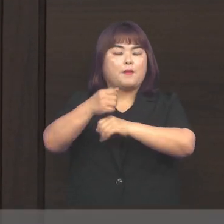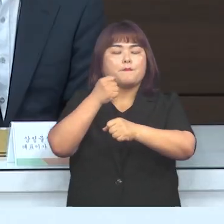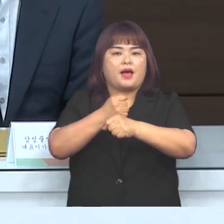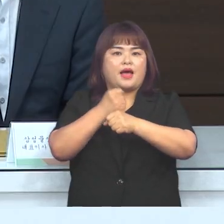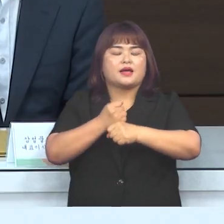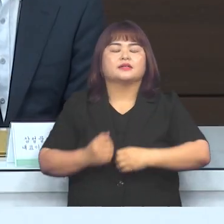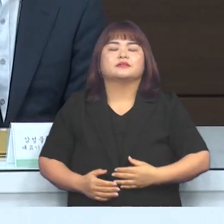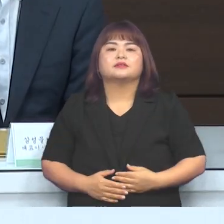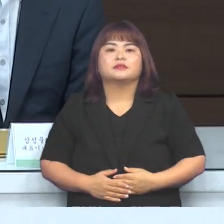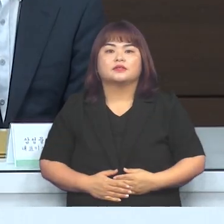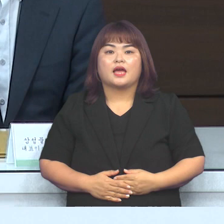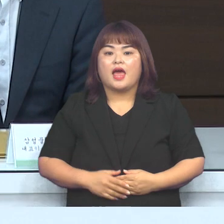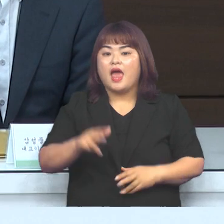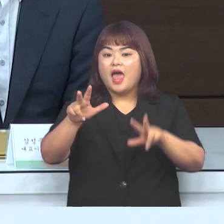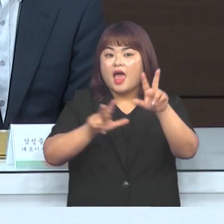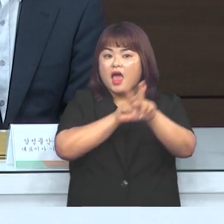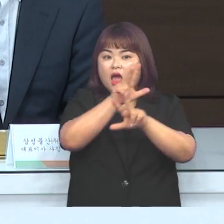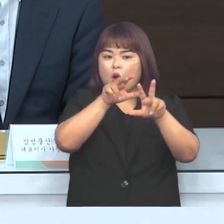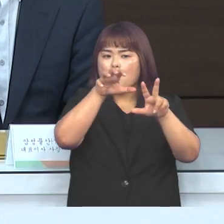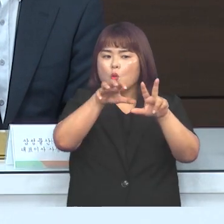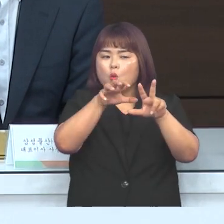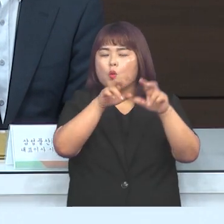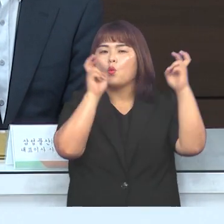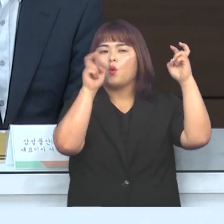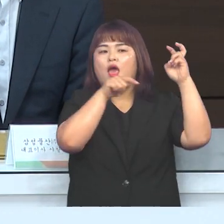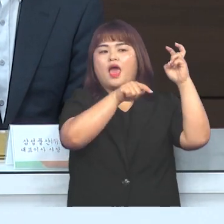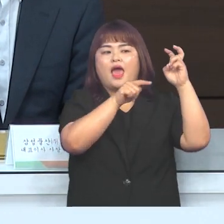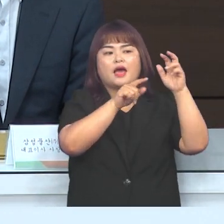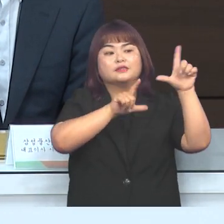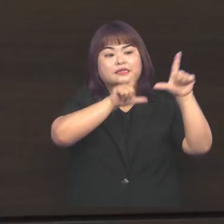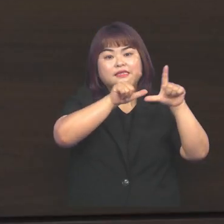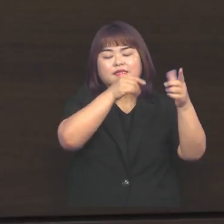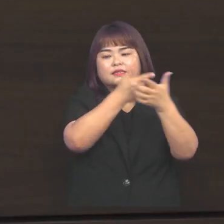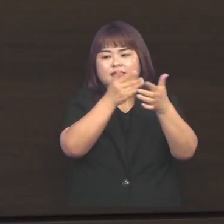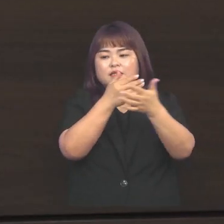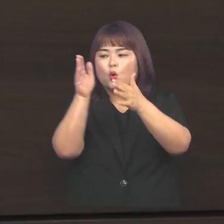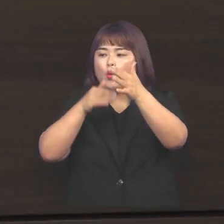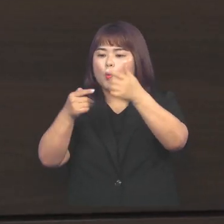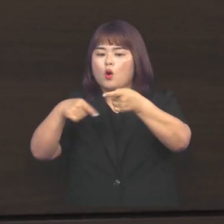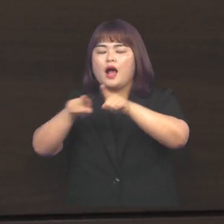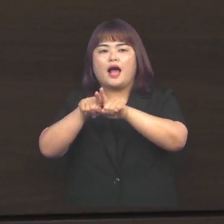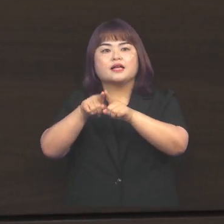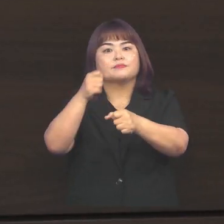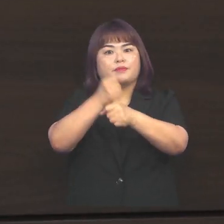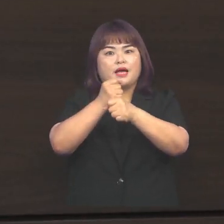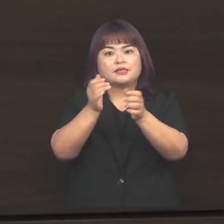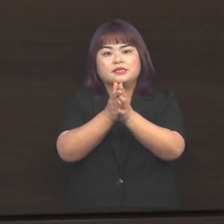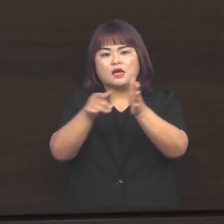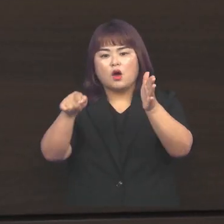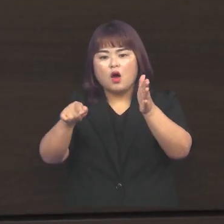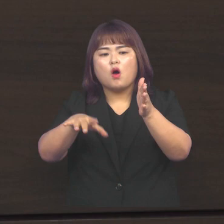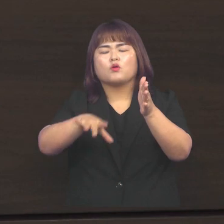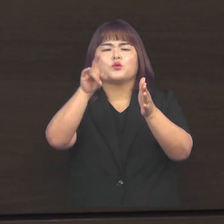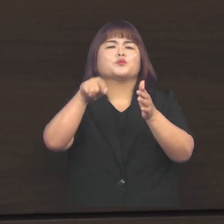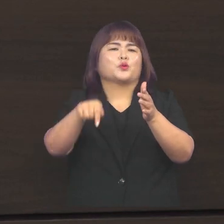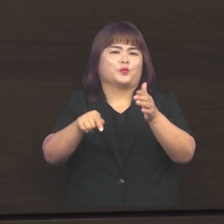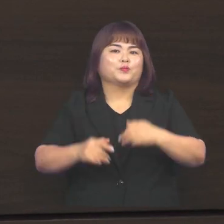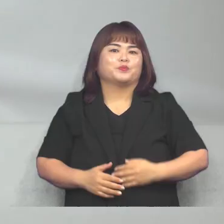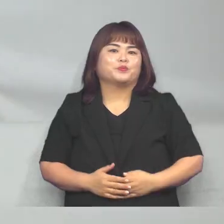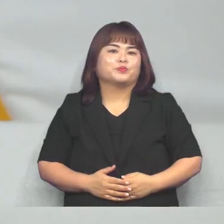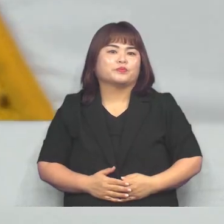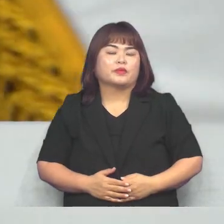만들어지도록. 에버랜드가 자사의 캐릭터를 공공기관의 캐릭터와 함께 상품으로 출시하는 것은 이번이